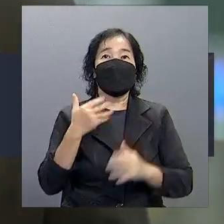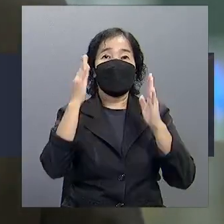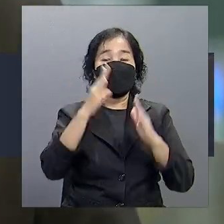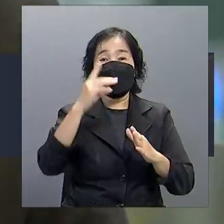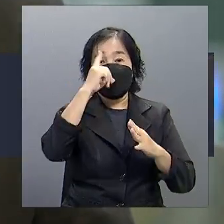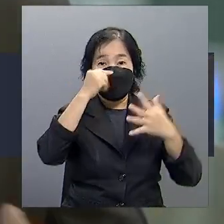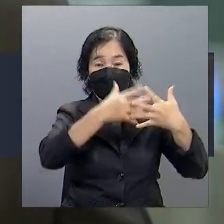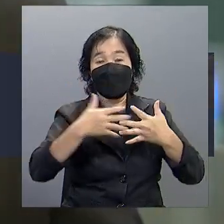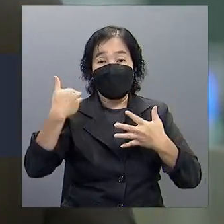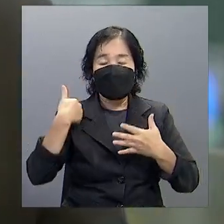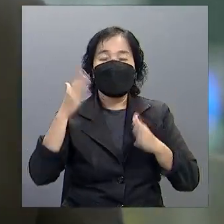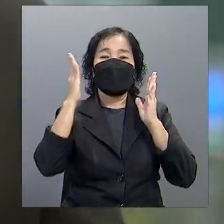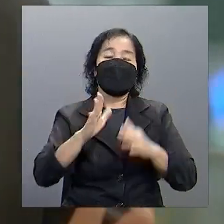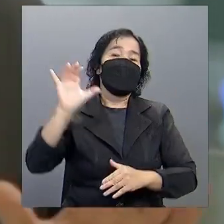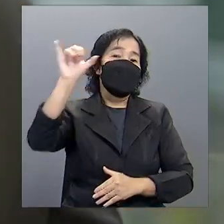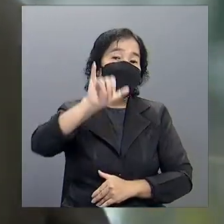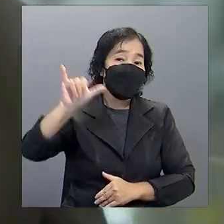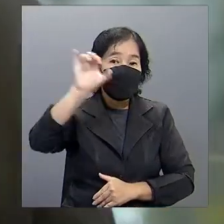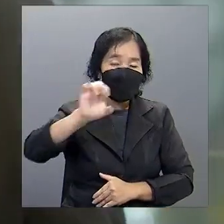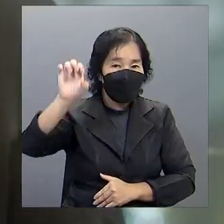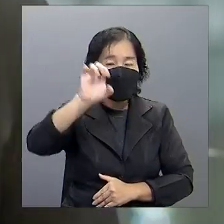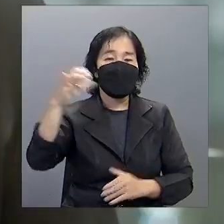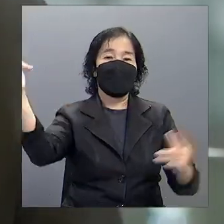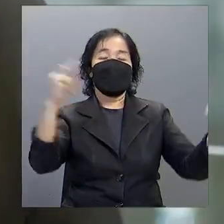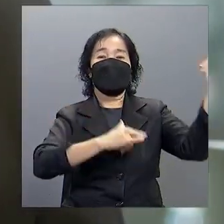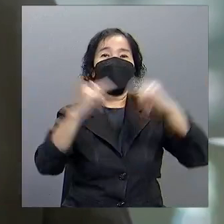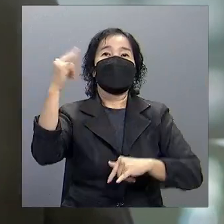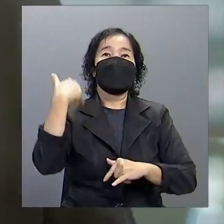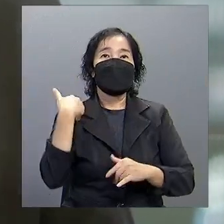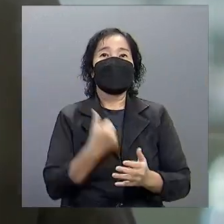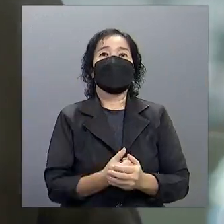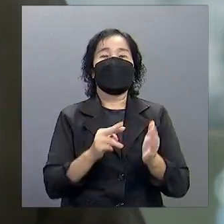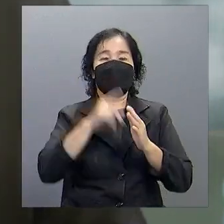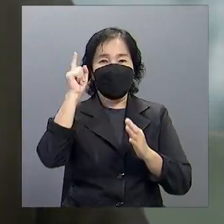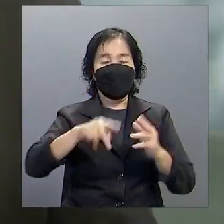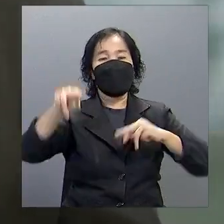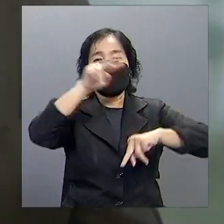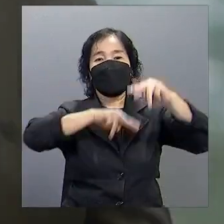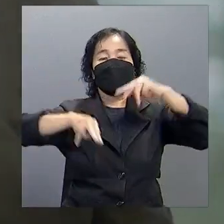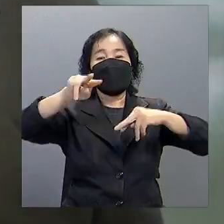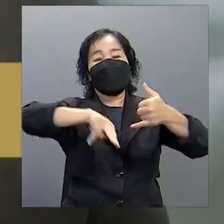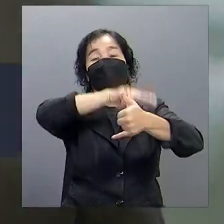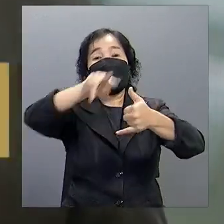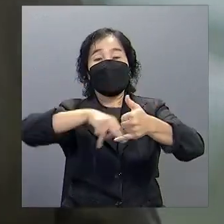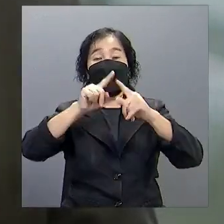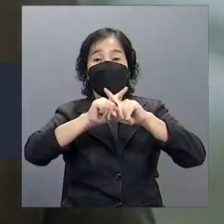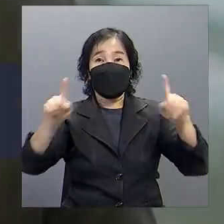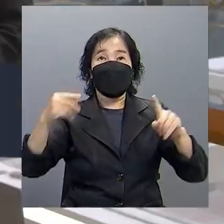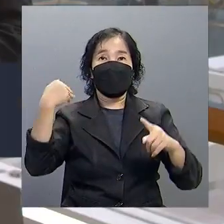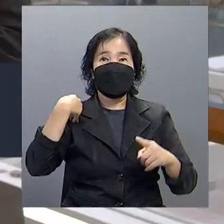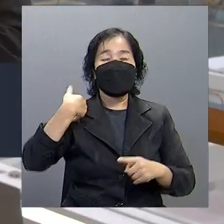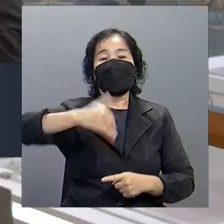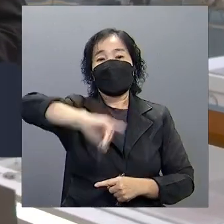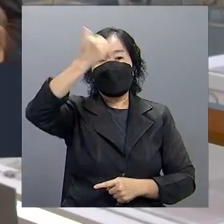านั้นแต่ตอนนี้คือคนทั้งหมดเมื่อก่อนนี้คนทั้งหมดจะผ่านตรวจคนเข้าเมืองแต่มีคนส่วนหนึ่งเท่านั้นที่ผ่านด่านควบคุมโรคแต่ณปัจจุ